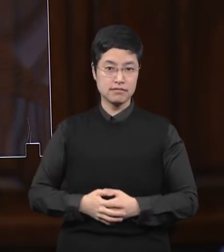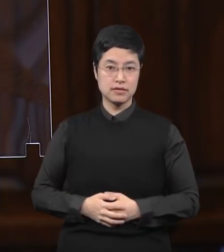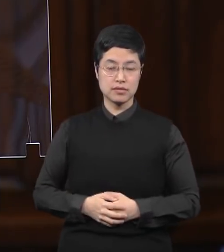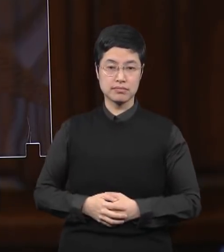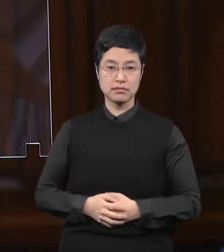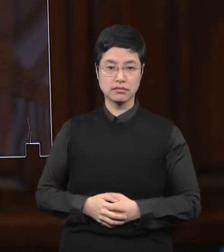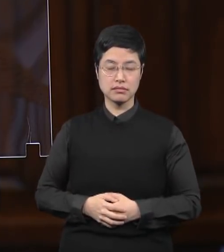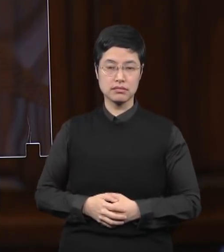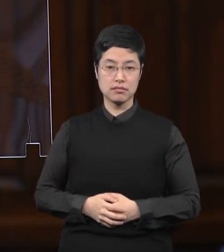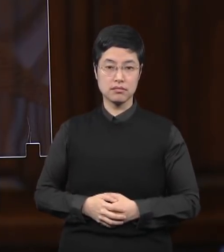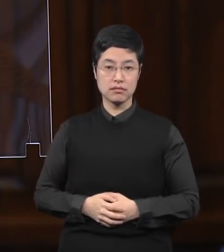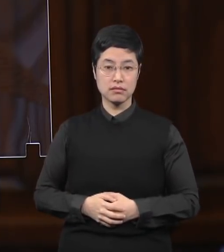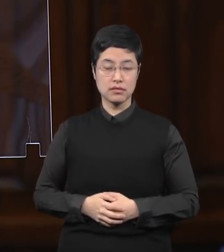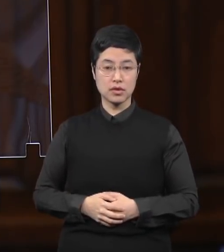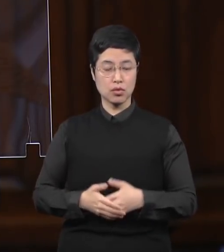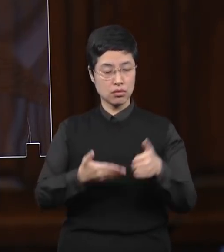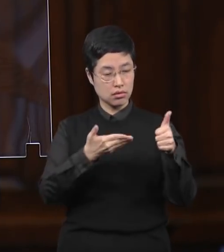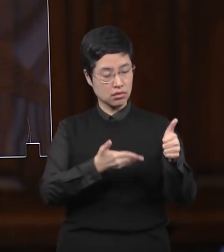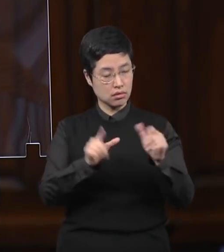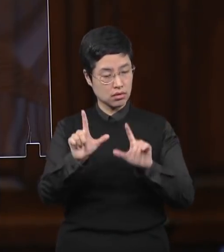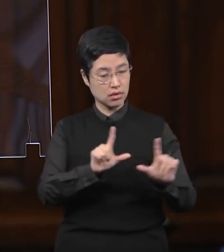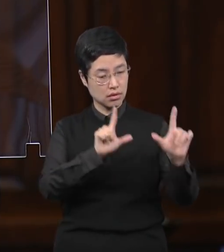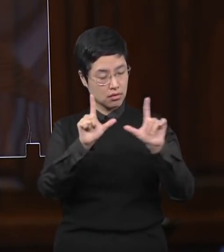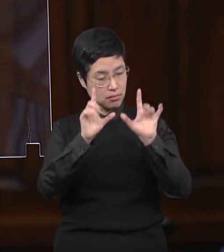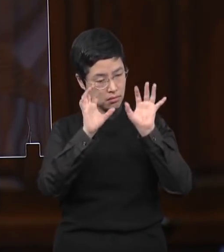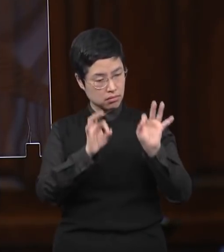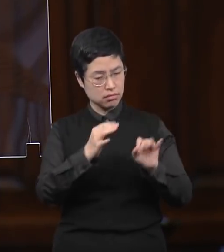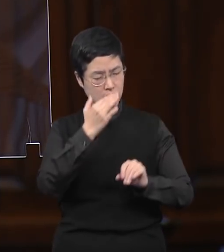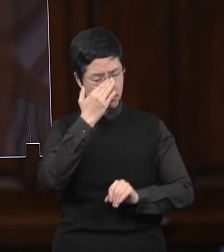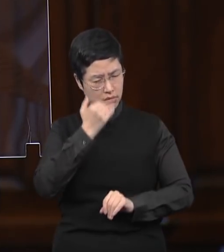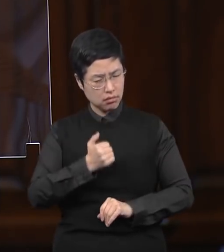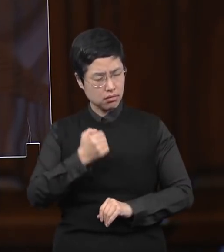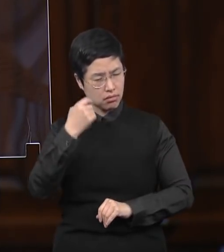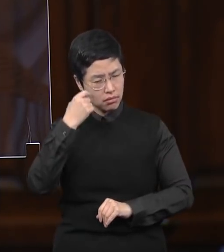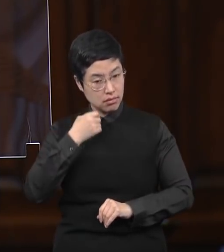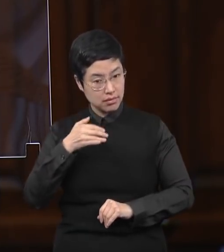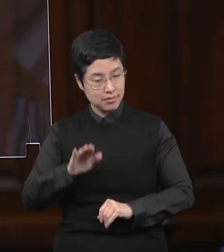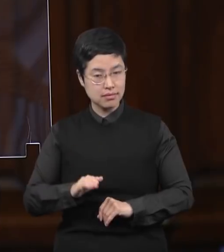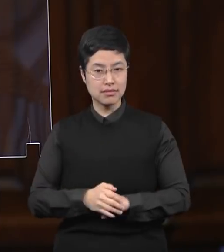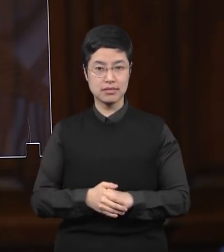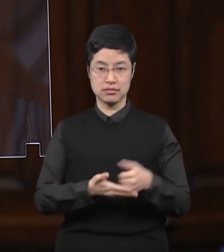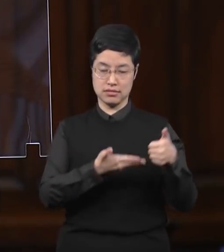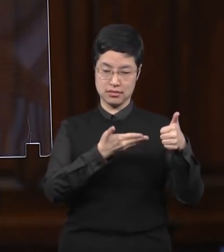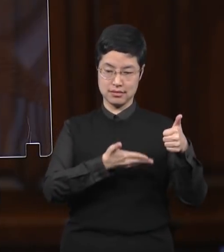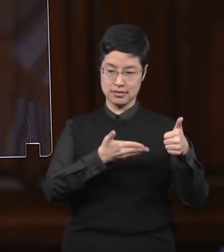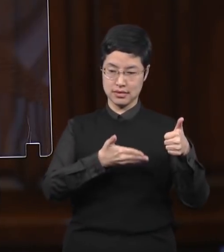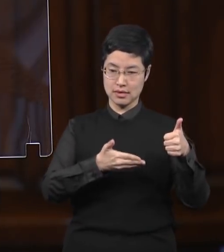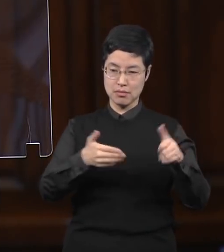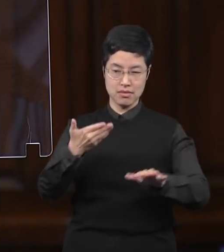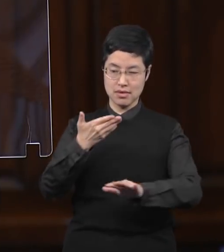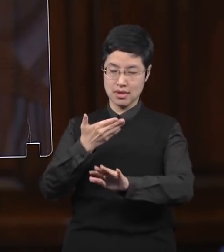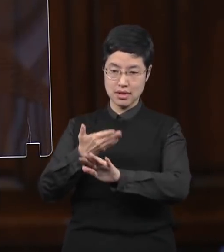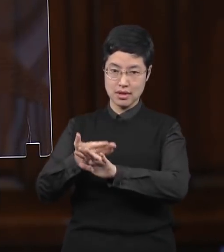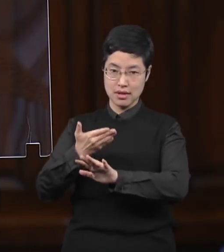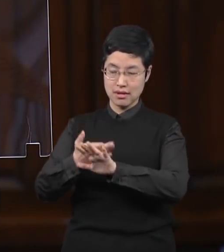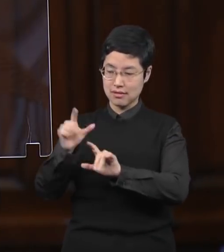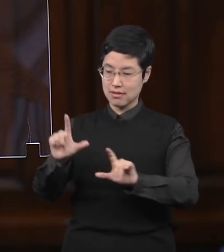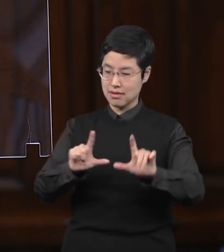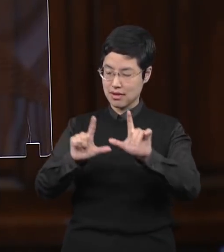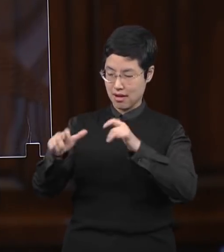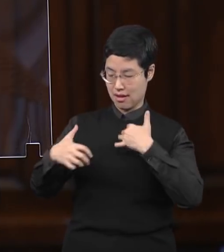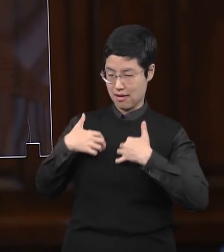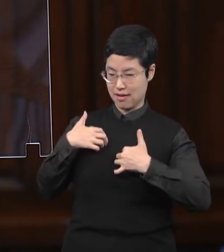몰두하셨습니다. 따분하게 보이는 이런 일상을 무엇과도 견주거나 바꿀 수